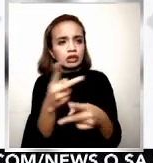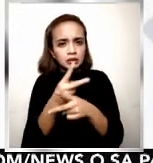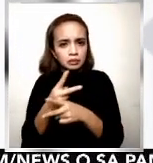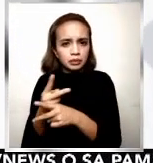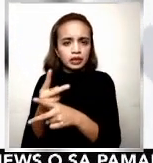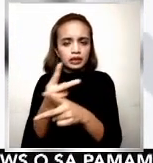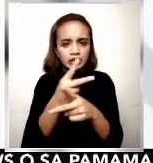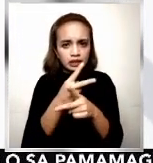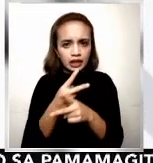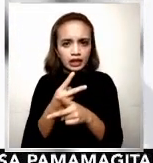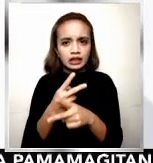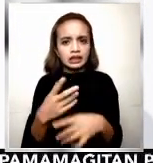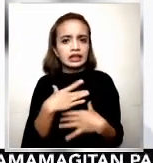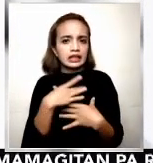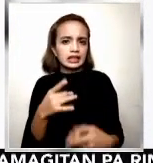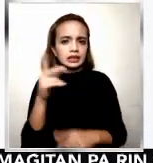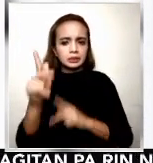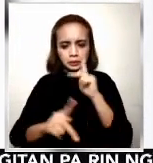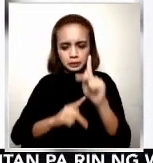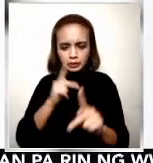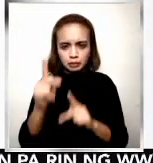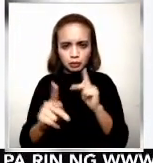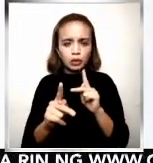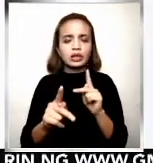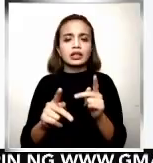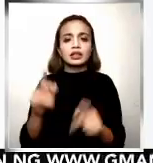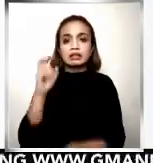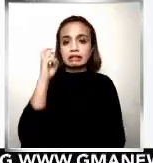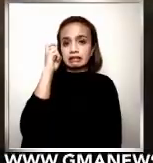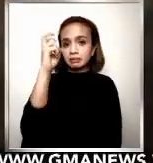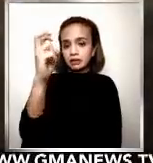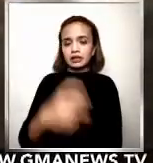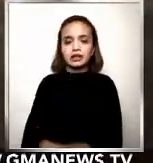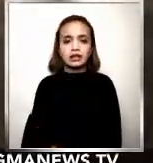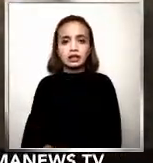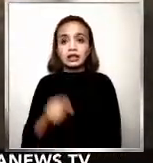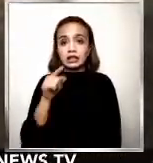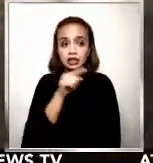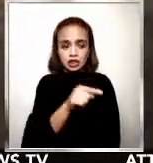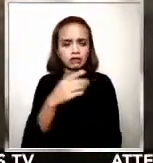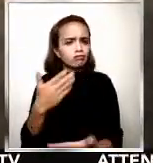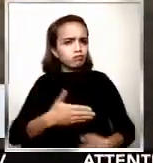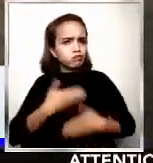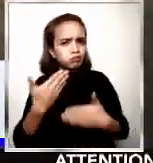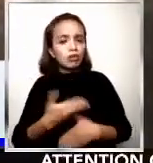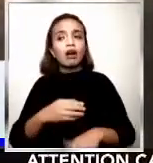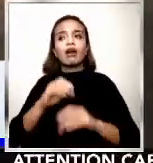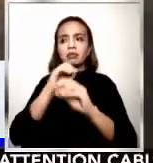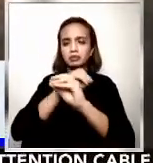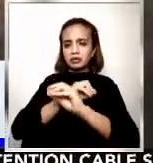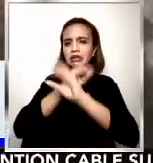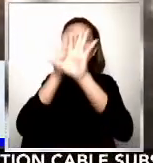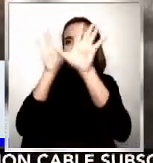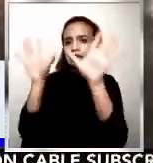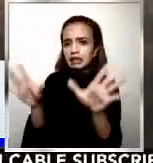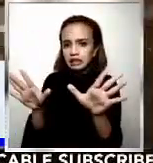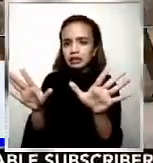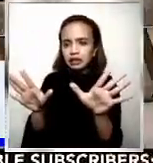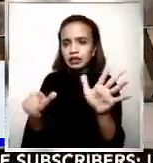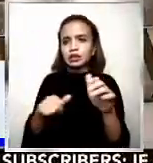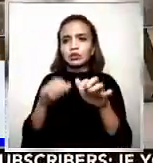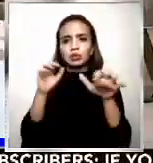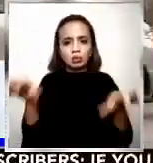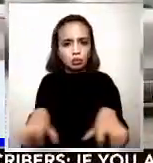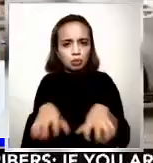tao sa MRT3. Ikinagalak din daw ni Cabrera na nilinaw ng Ombudsman ang kanilang mga aksyon at kanilang